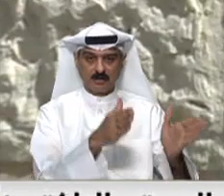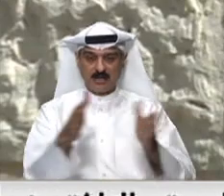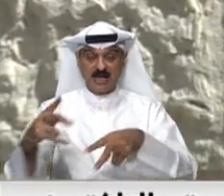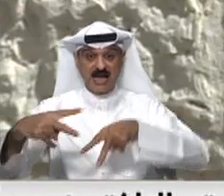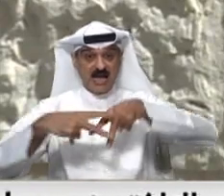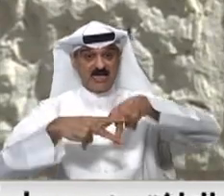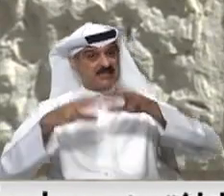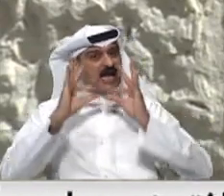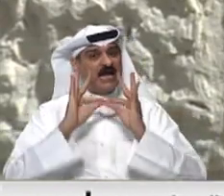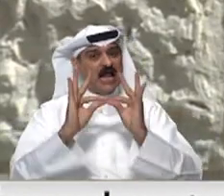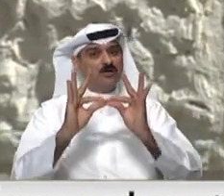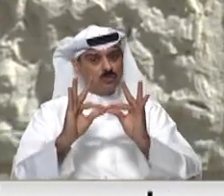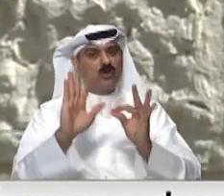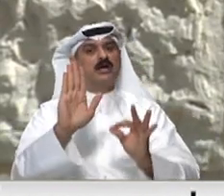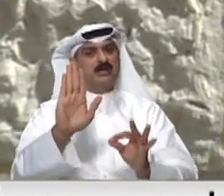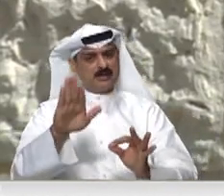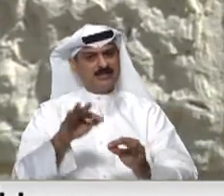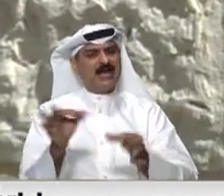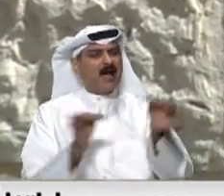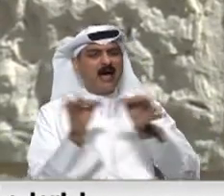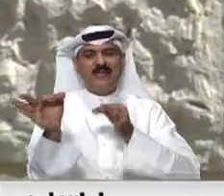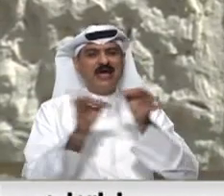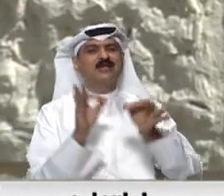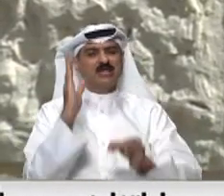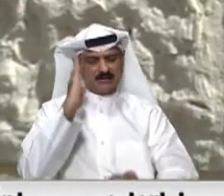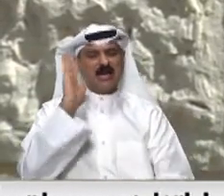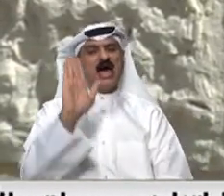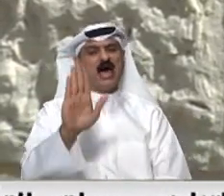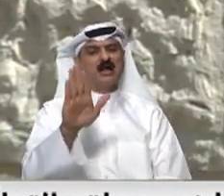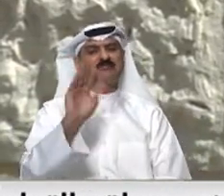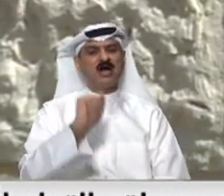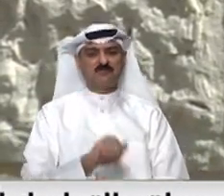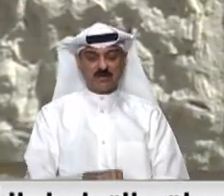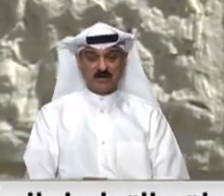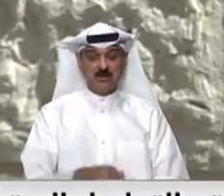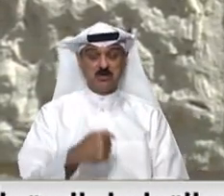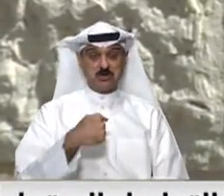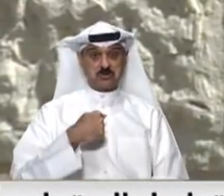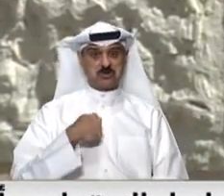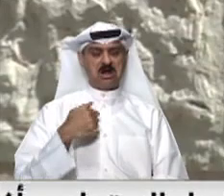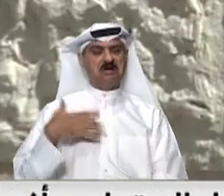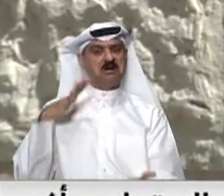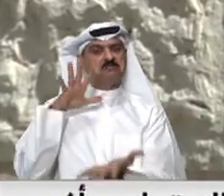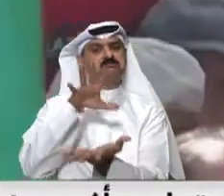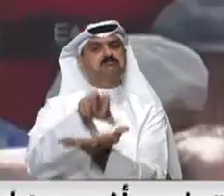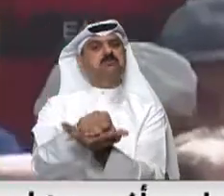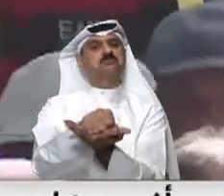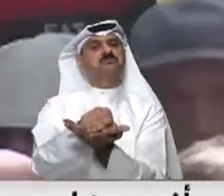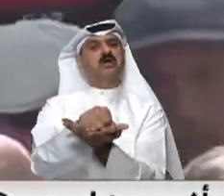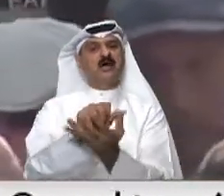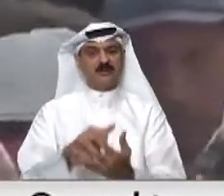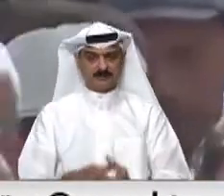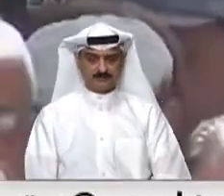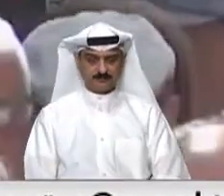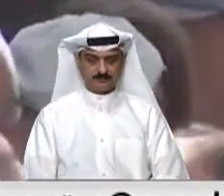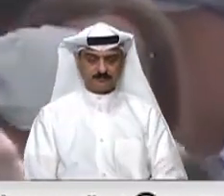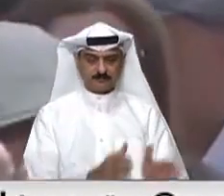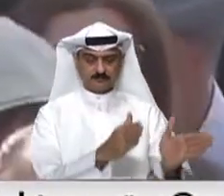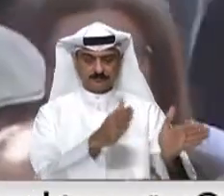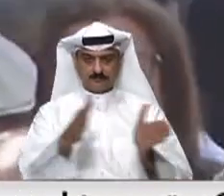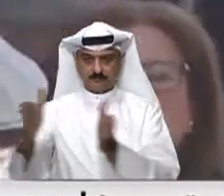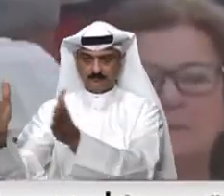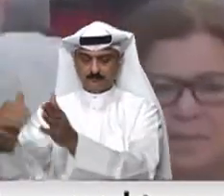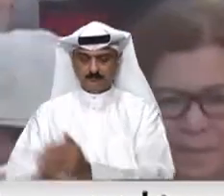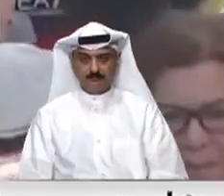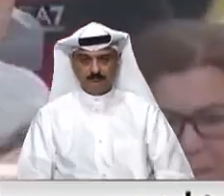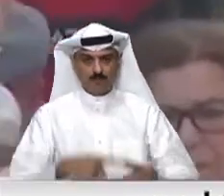إسرائيل دائما تستخدم هذه الحلول، وإسرائيل تريد أن تقول بأنها تسيطر على مقاليد الأمور. وعلى الأرض أيضا